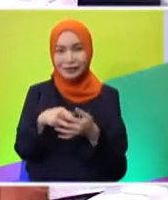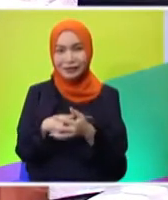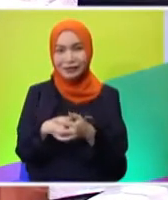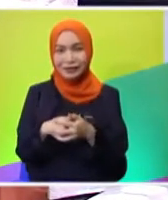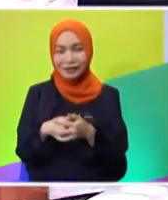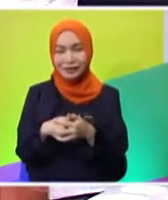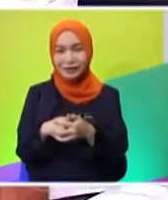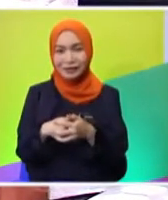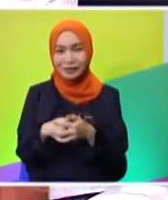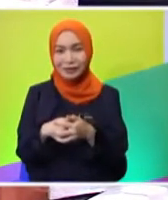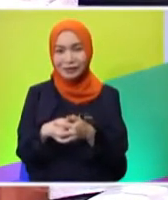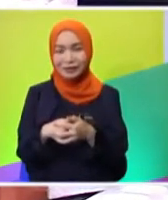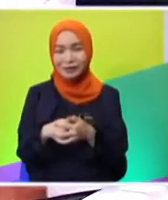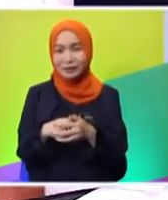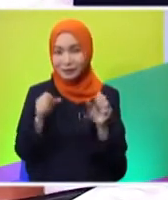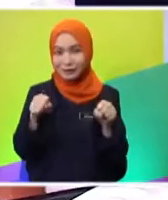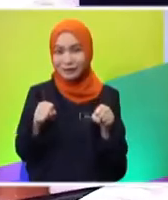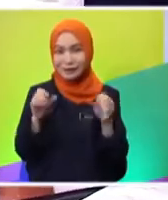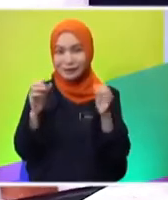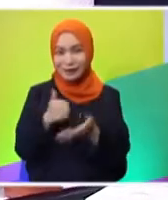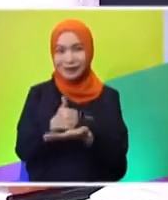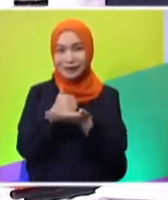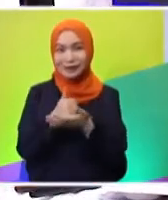nanti kita keluarkan Oke